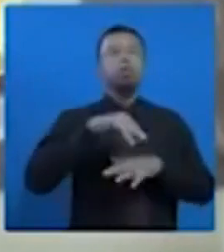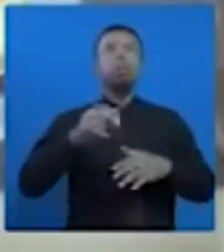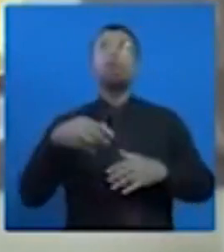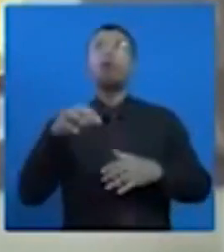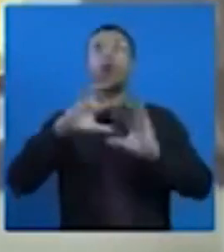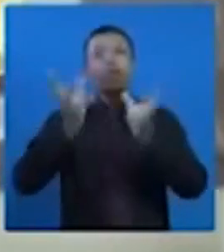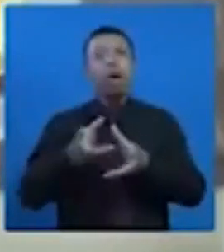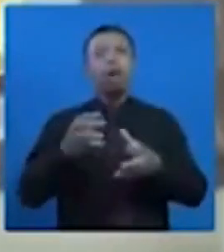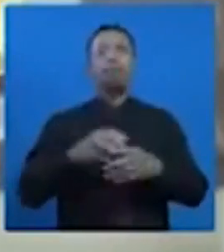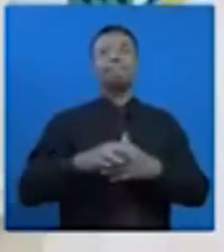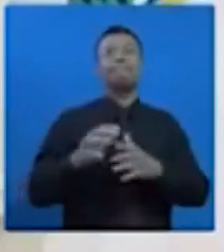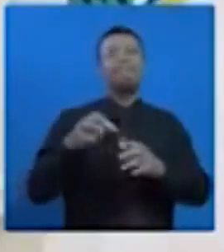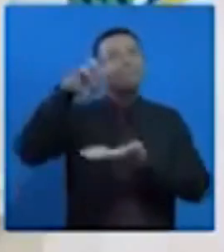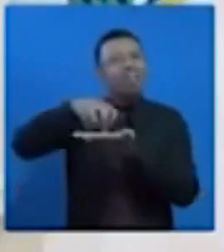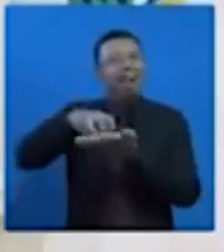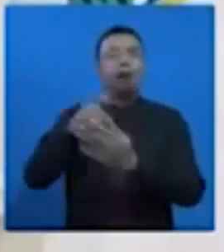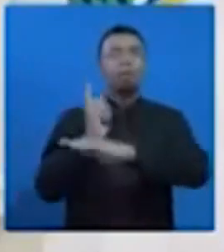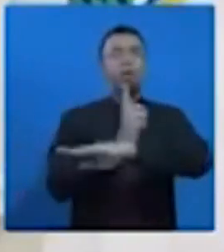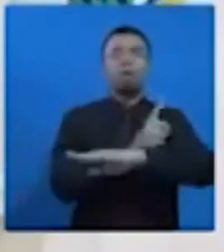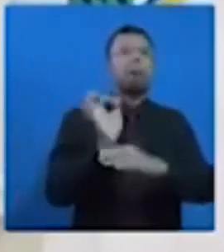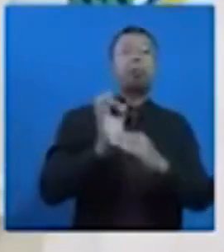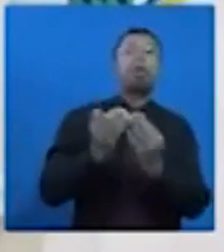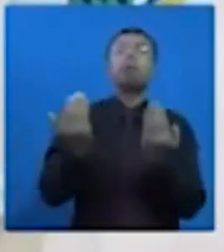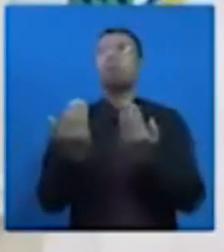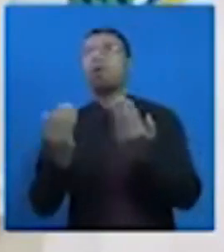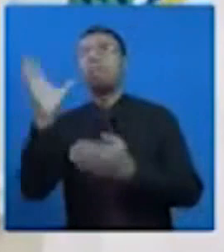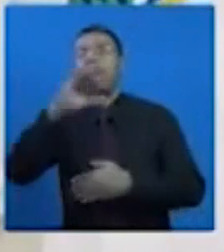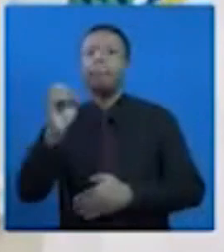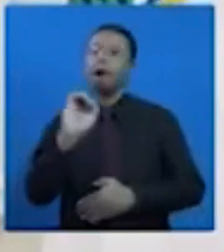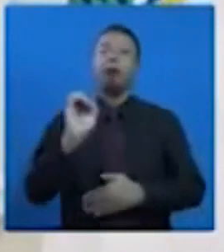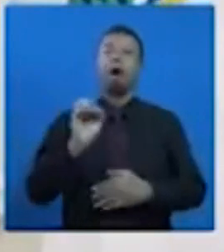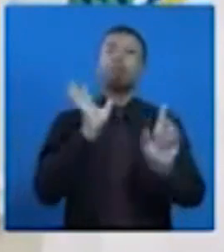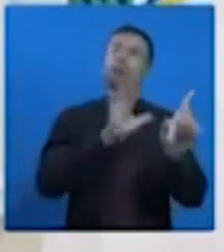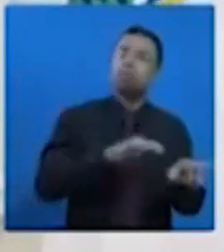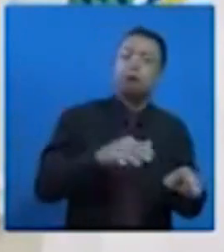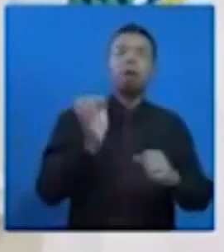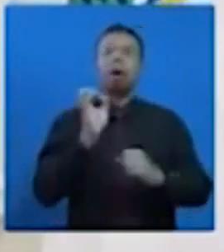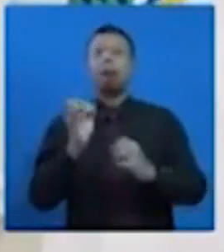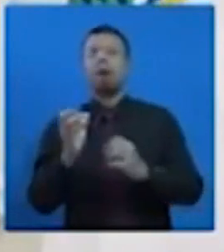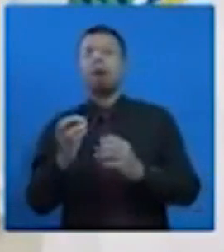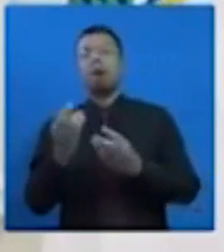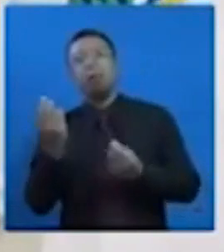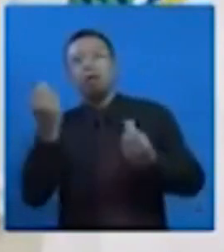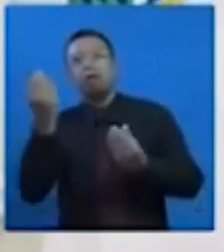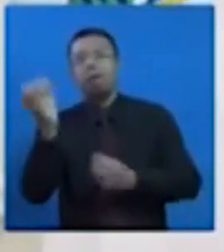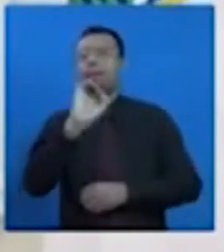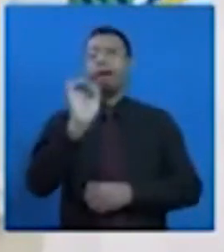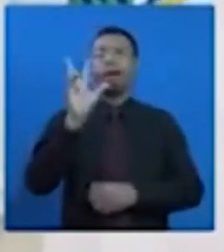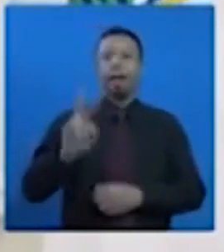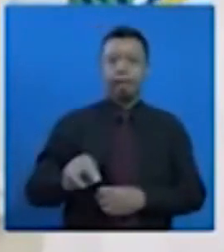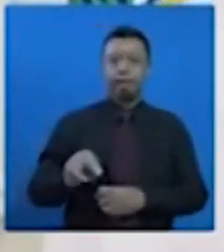di Mekkah di Madinah tarawih tak lagi ada ifthor tak lagi ada Hai